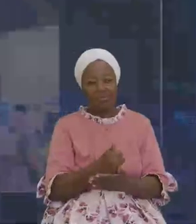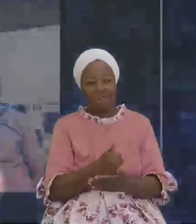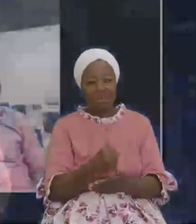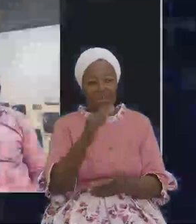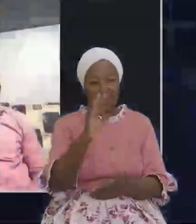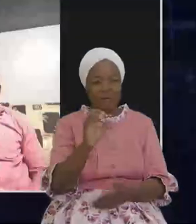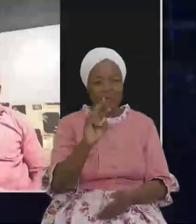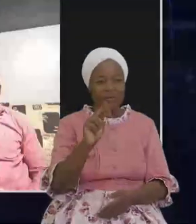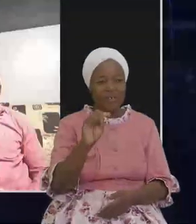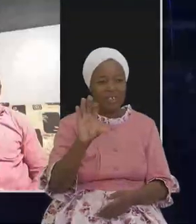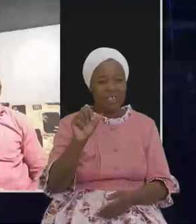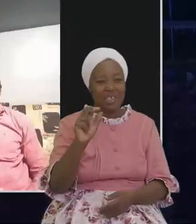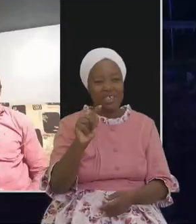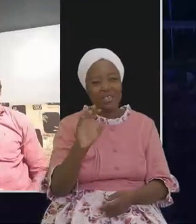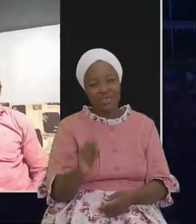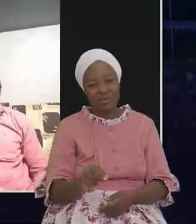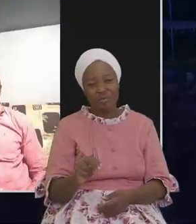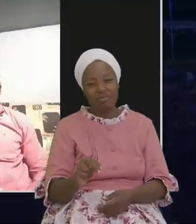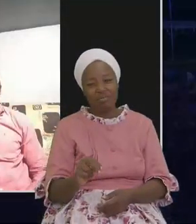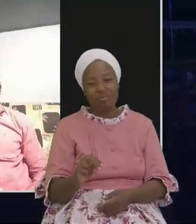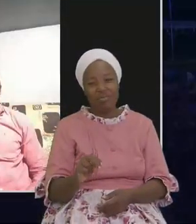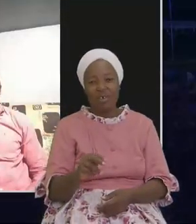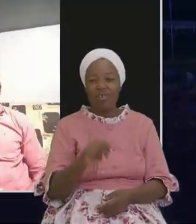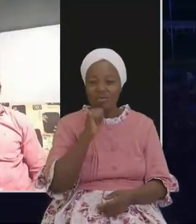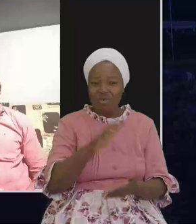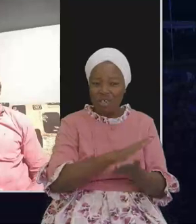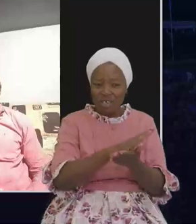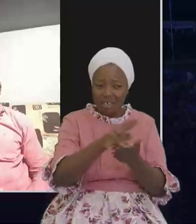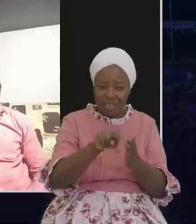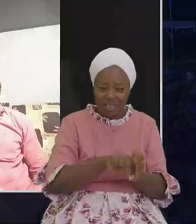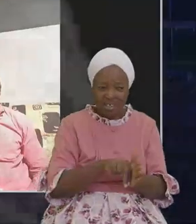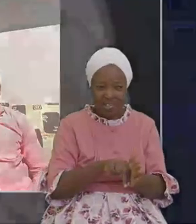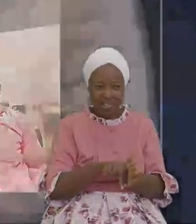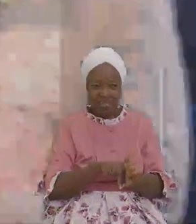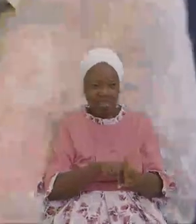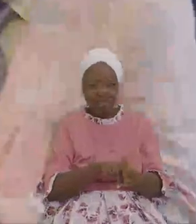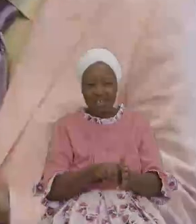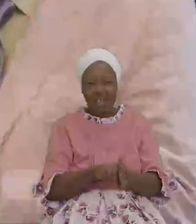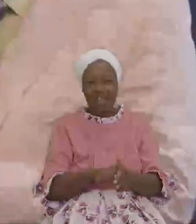l'impureté, la dissolution. Voyez verset 20.